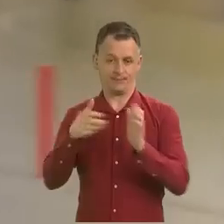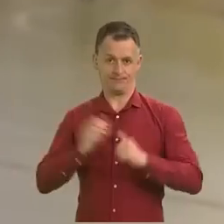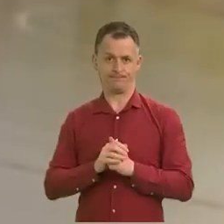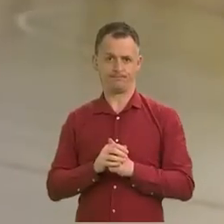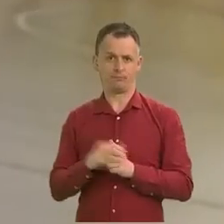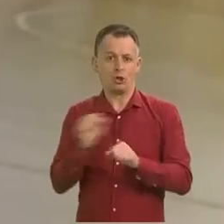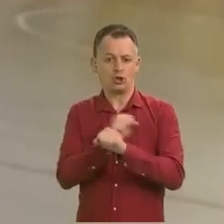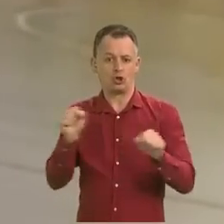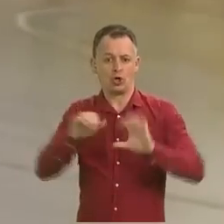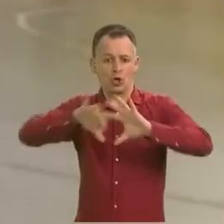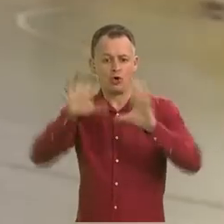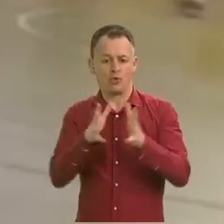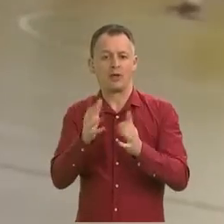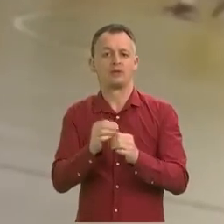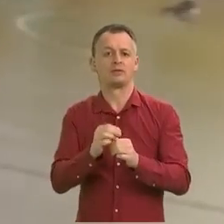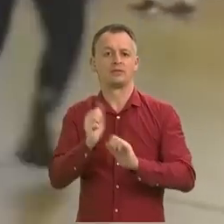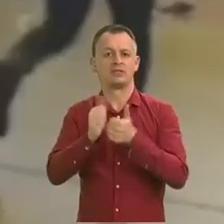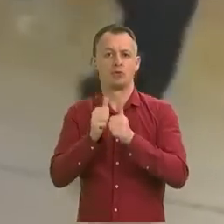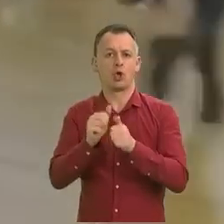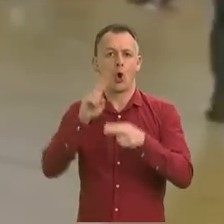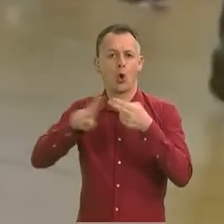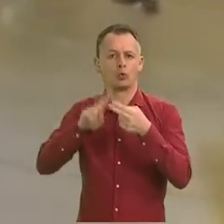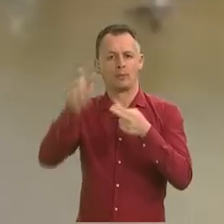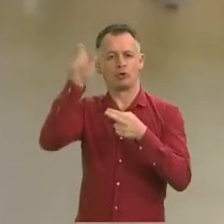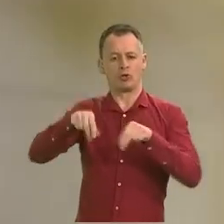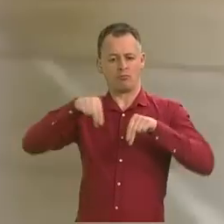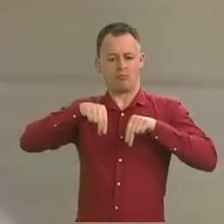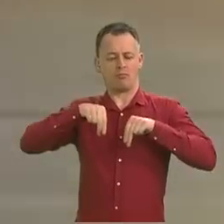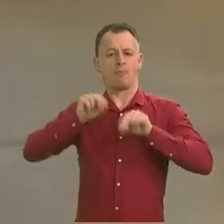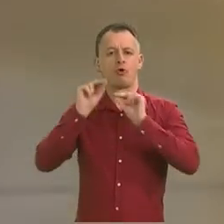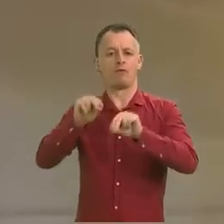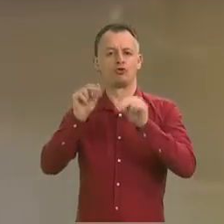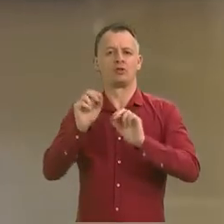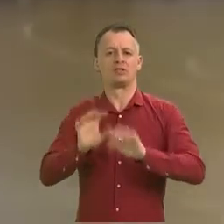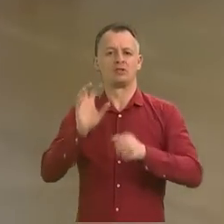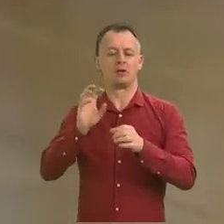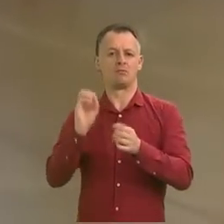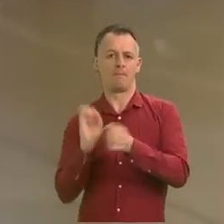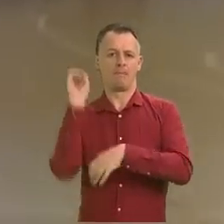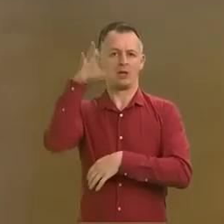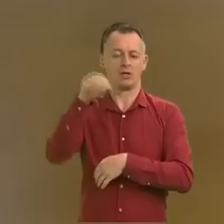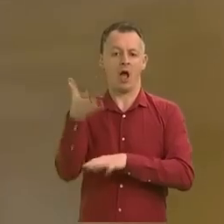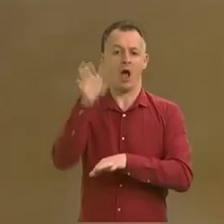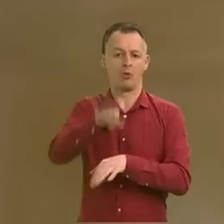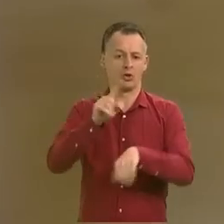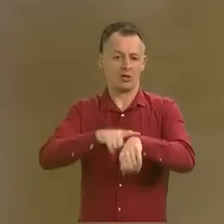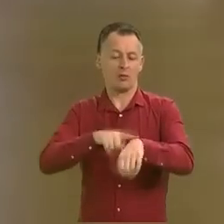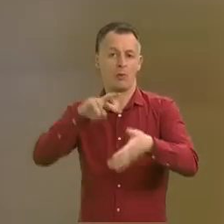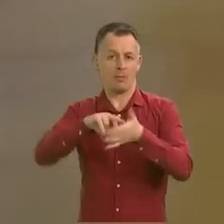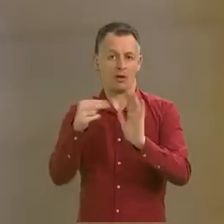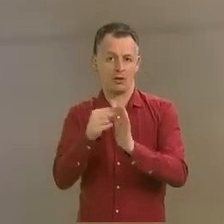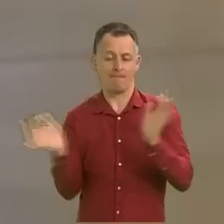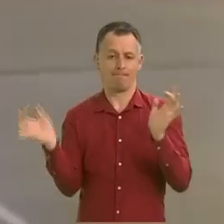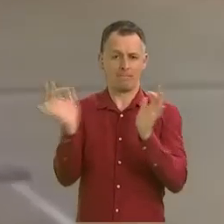Și șoc în lumea sportului, un cunoscut antrenor de basket pentru juniori a murit în timpul unui meci. Ambulanța care a venit să-i acorde primul ajutor nu